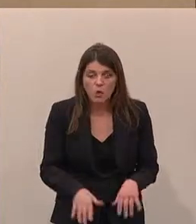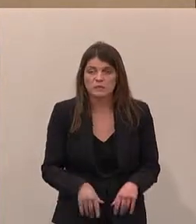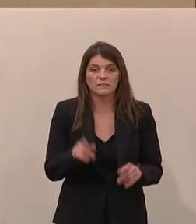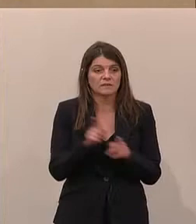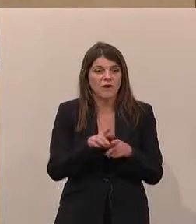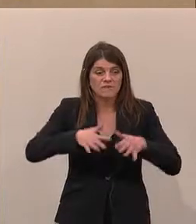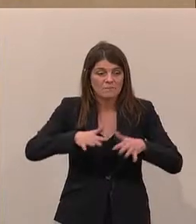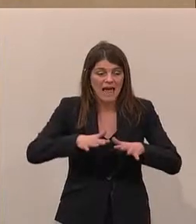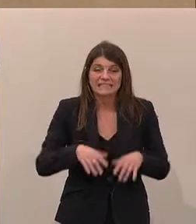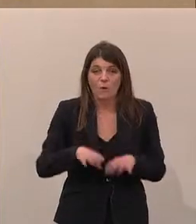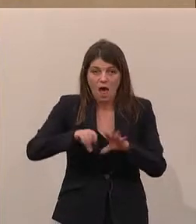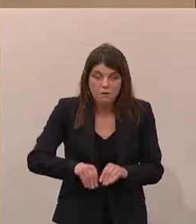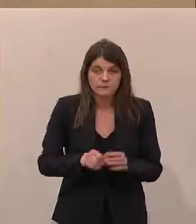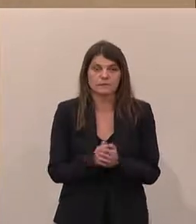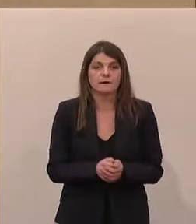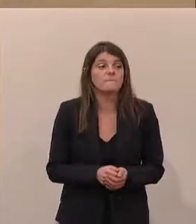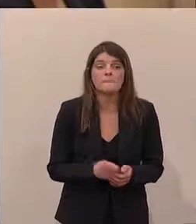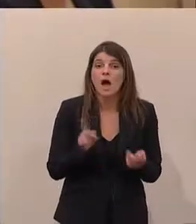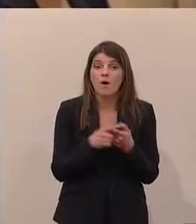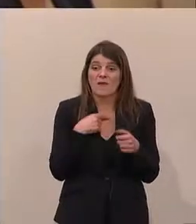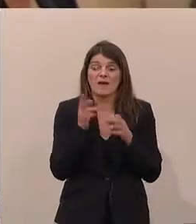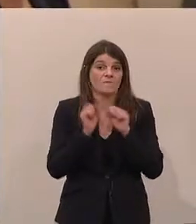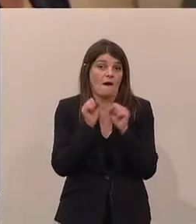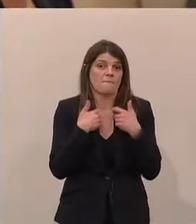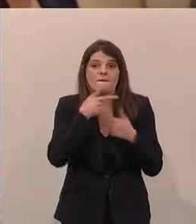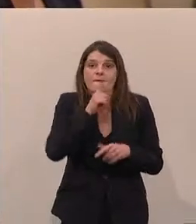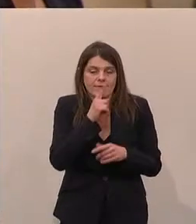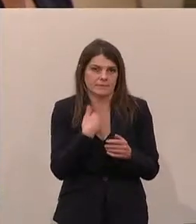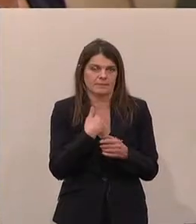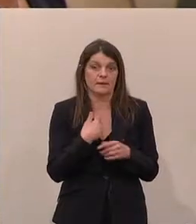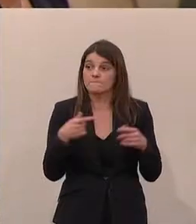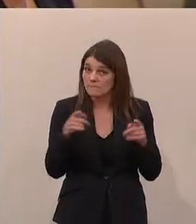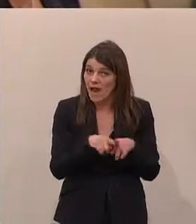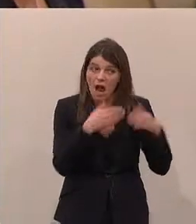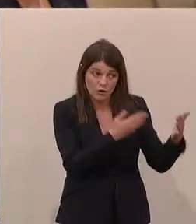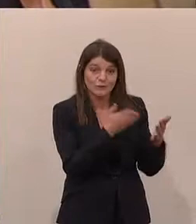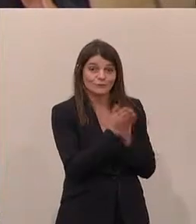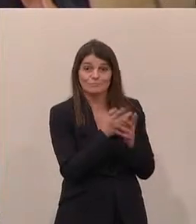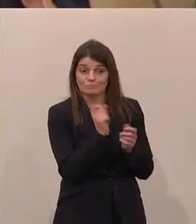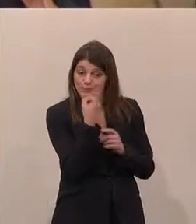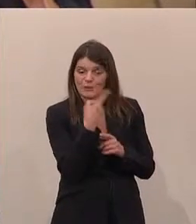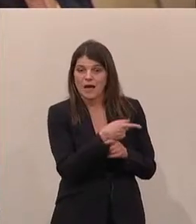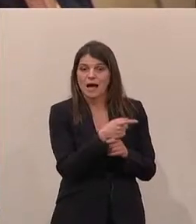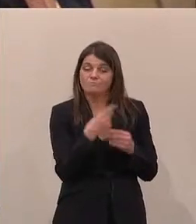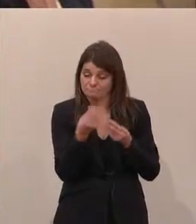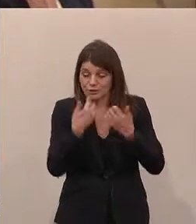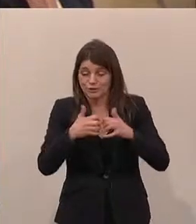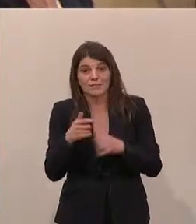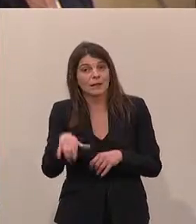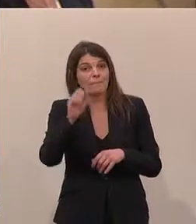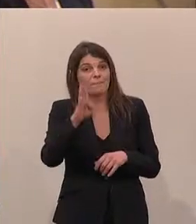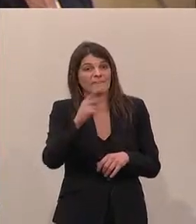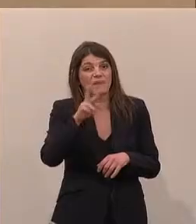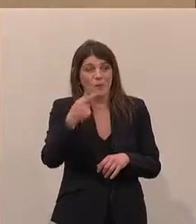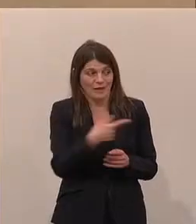die Vibrationsfunktion aus und verhalte mich leise. Auch das haben Sie speziell bei der Affäre BVD